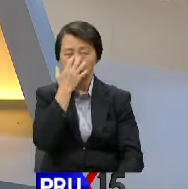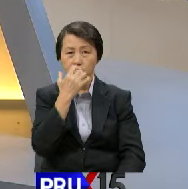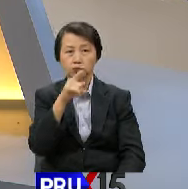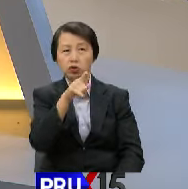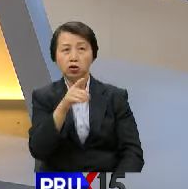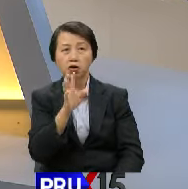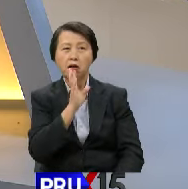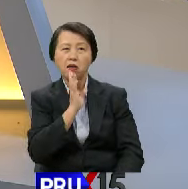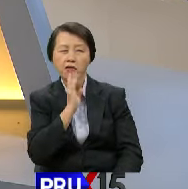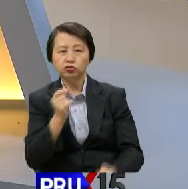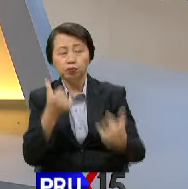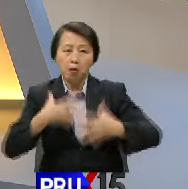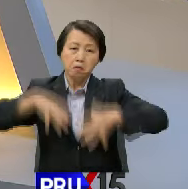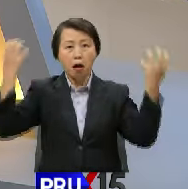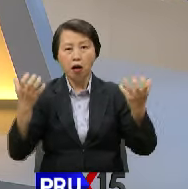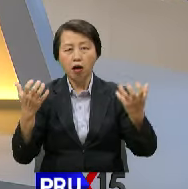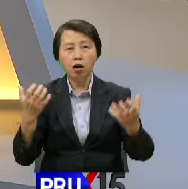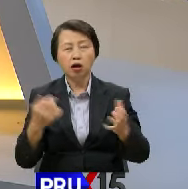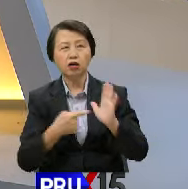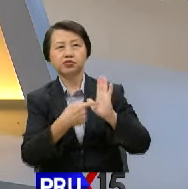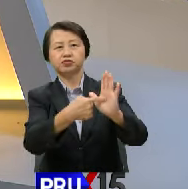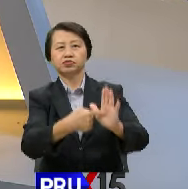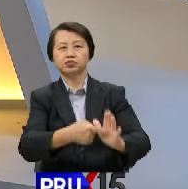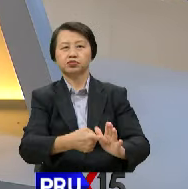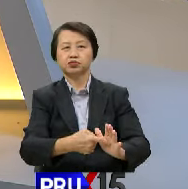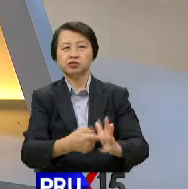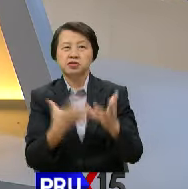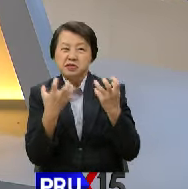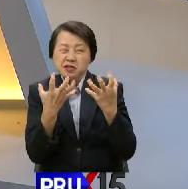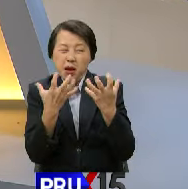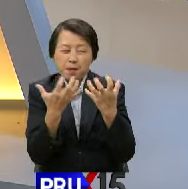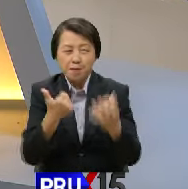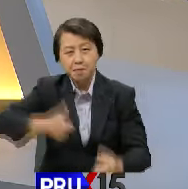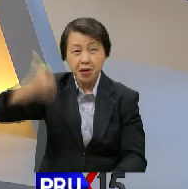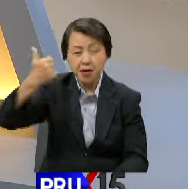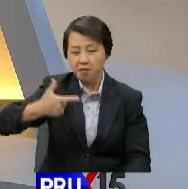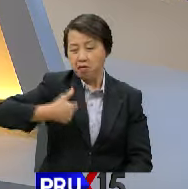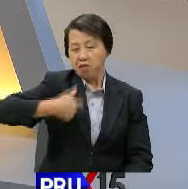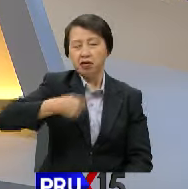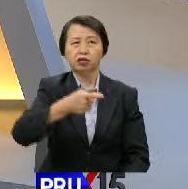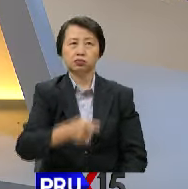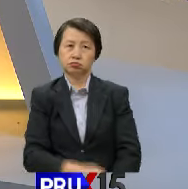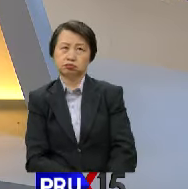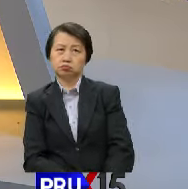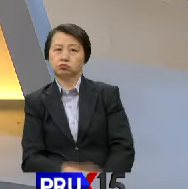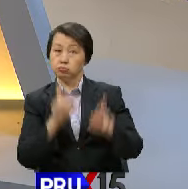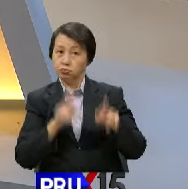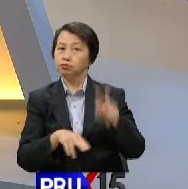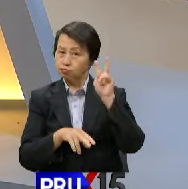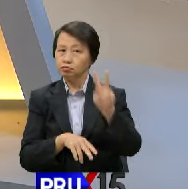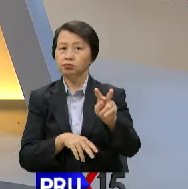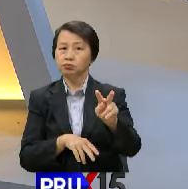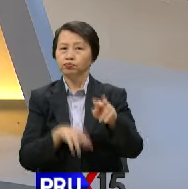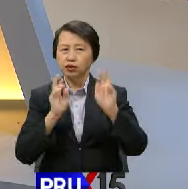cepat marah Ya ataupun tunjuk sangat kerakusan menang dampak itu ya akan